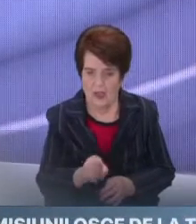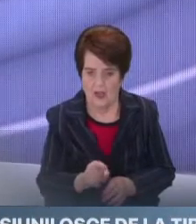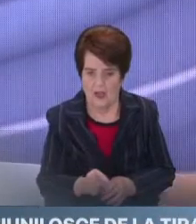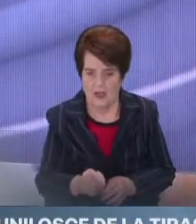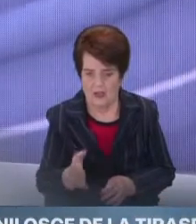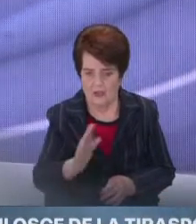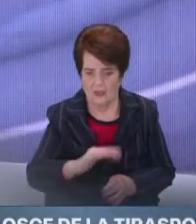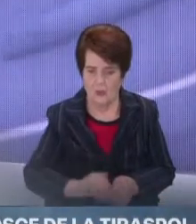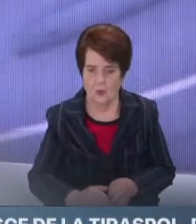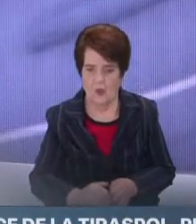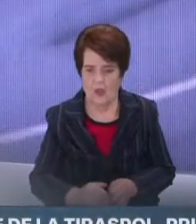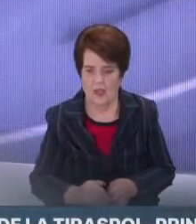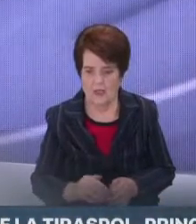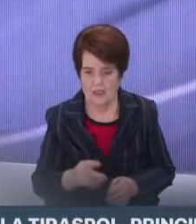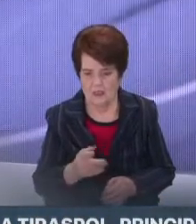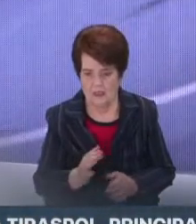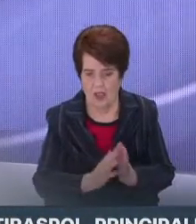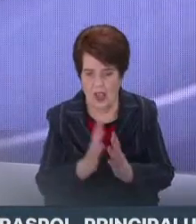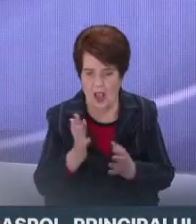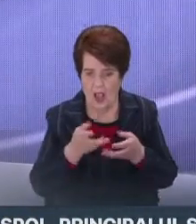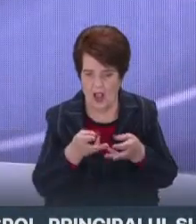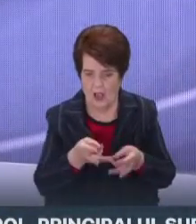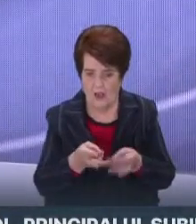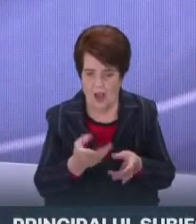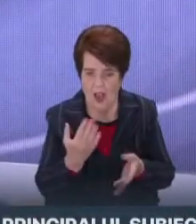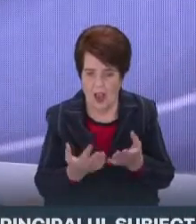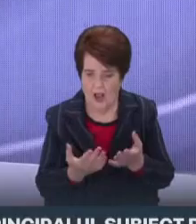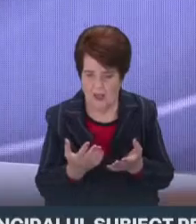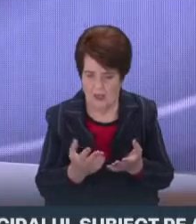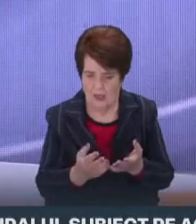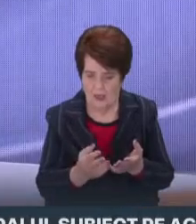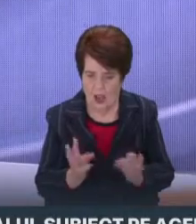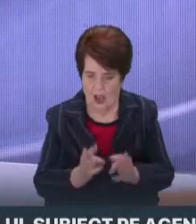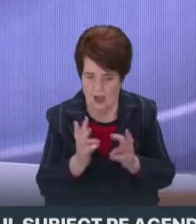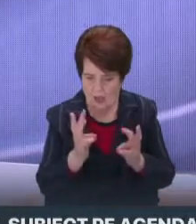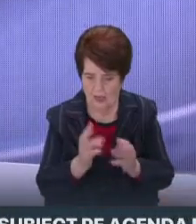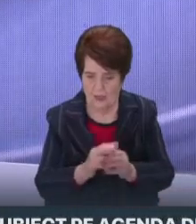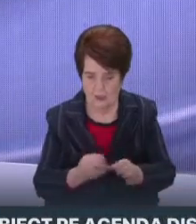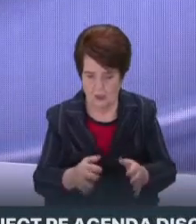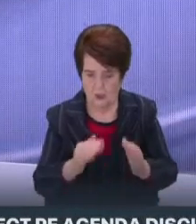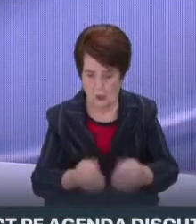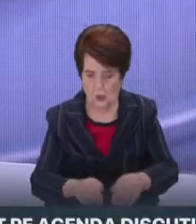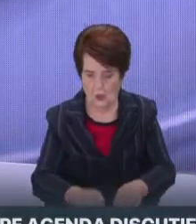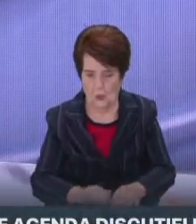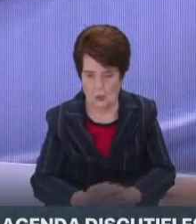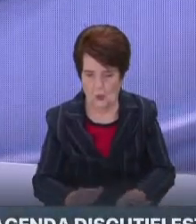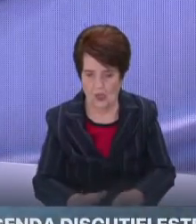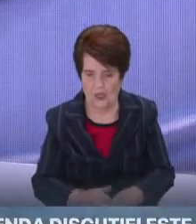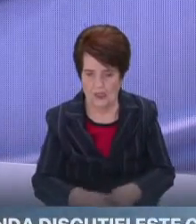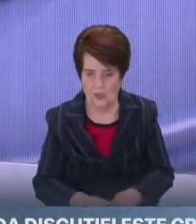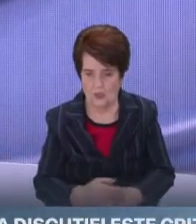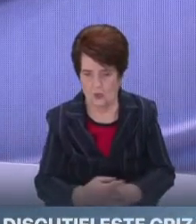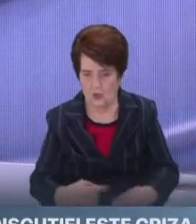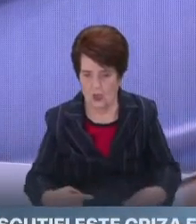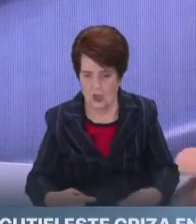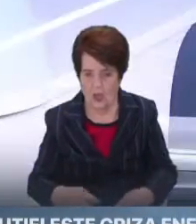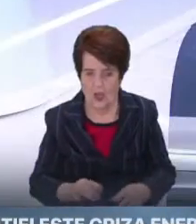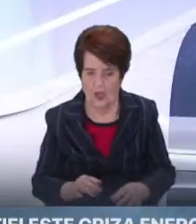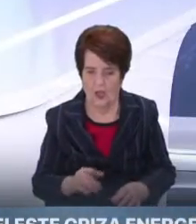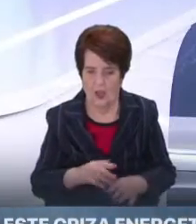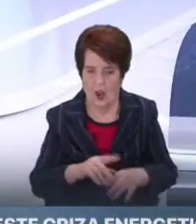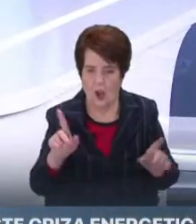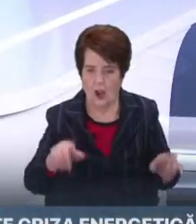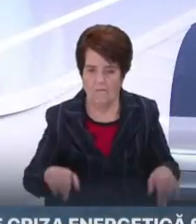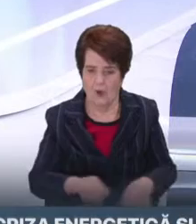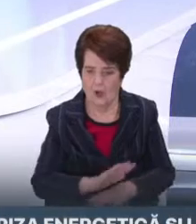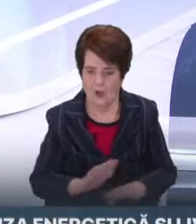pe suprafețele care sunt. Că dumneavoastră cunoașteți că dar prin sate mulți covoare au una alta. În